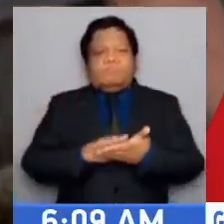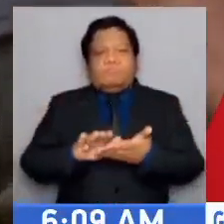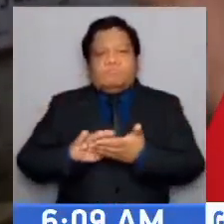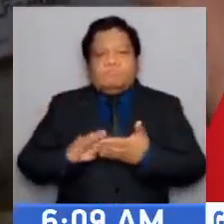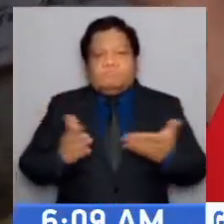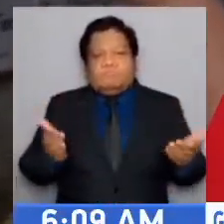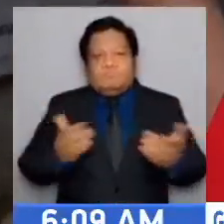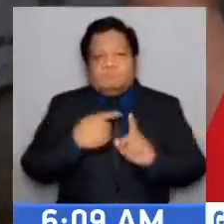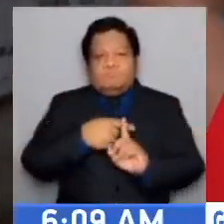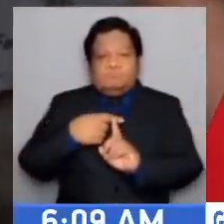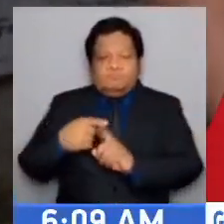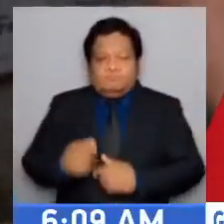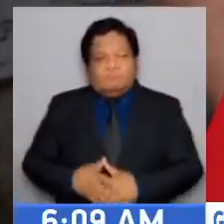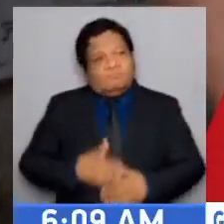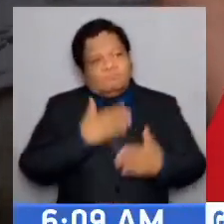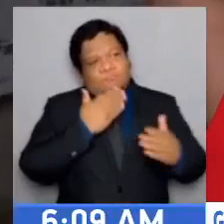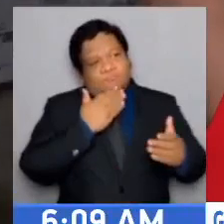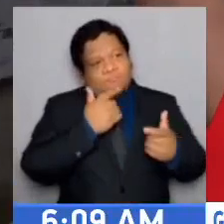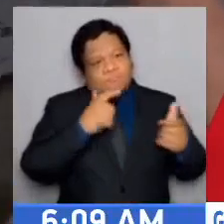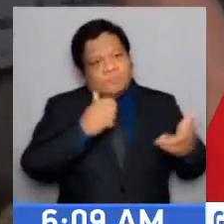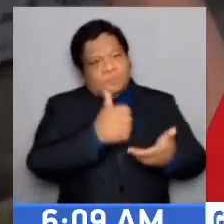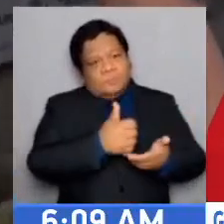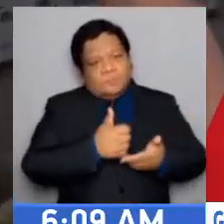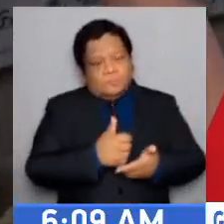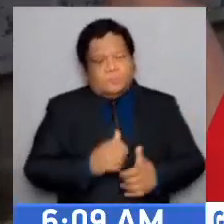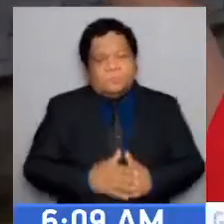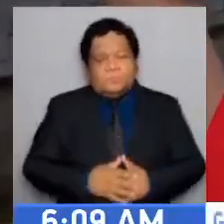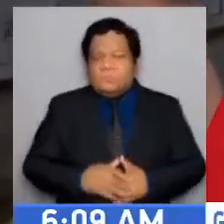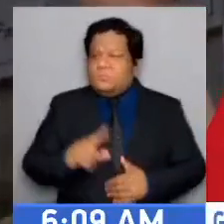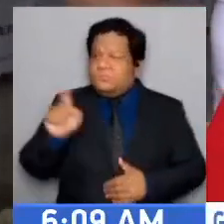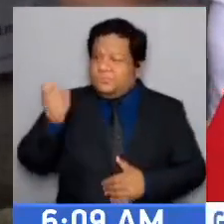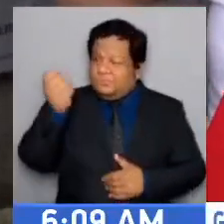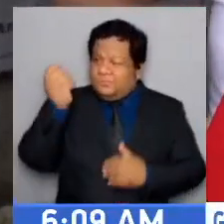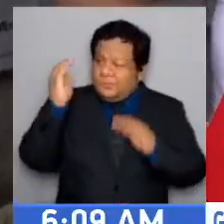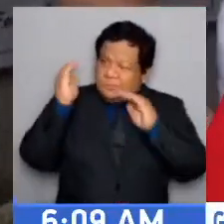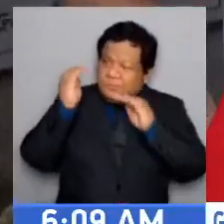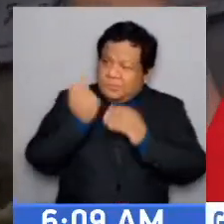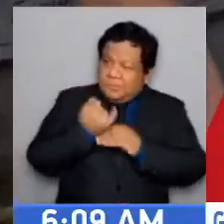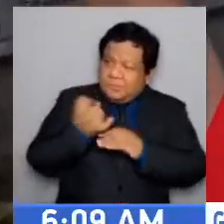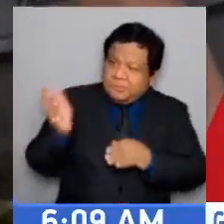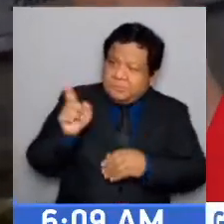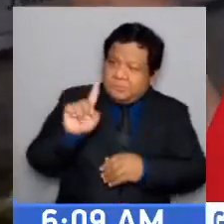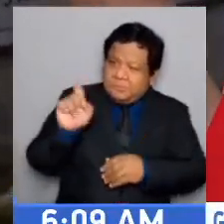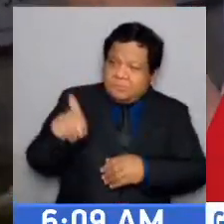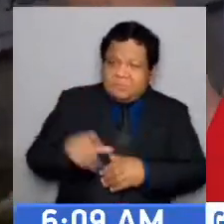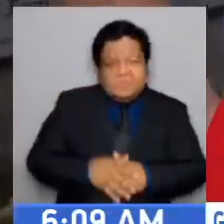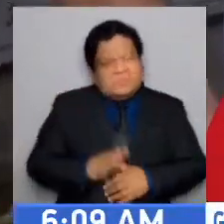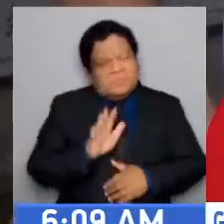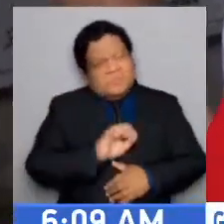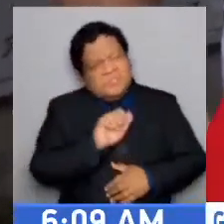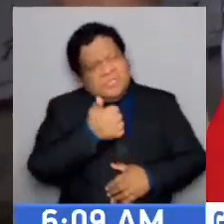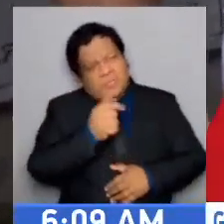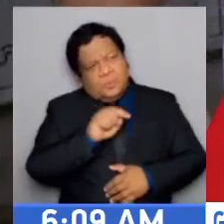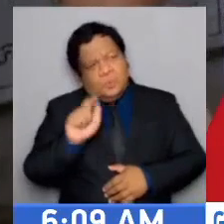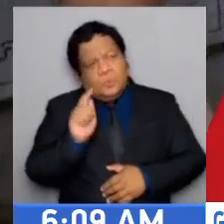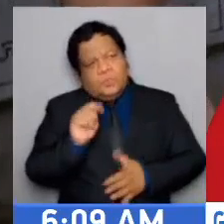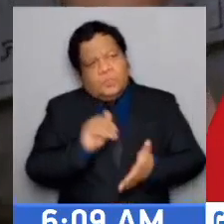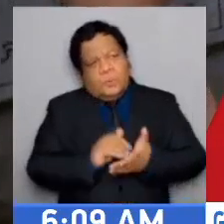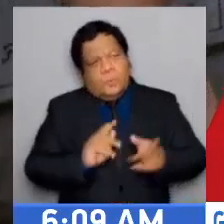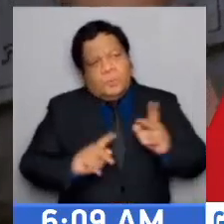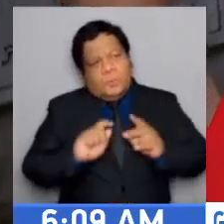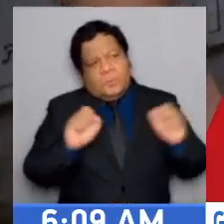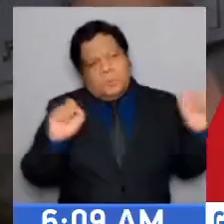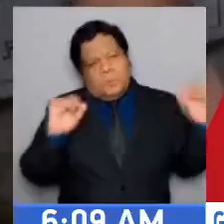Mm-hmm. So, ilan ho yung inaasahan nyo pupunta kayo dito? Nasa 10 to 20,000 po. 10 to 20,000. 80,000 ho